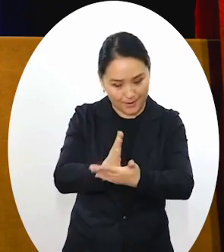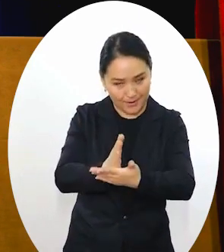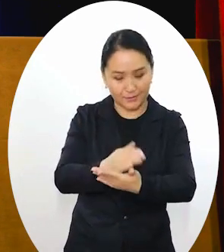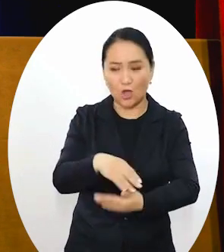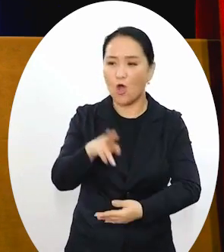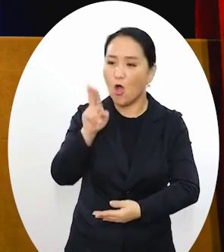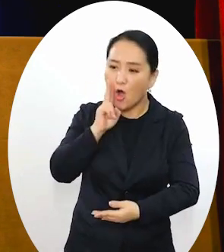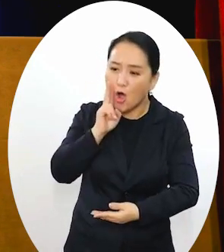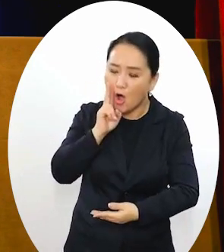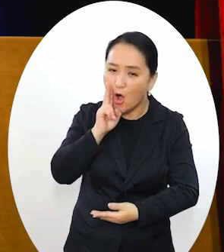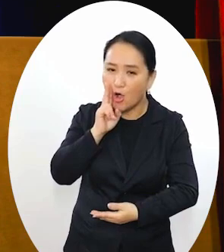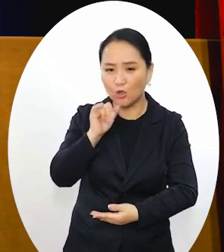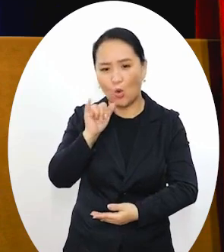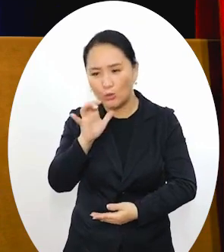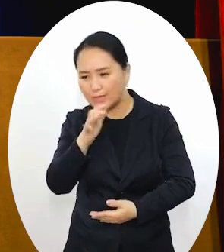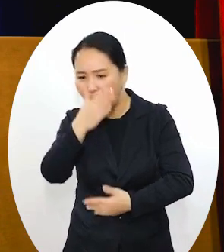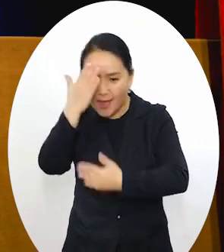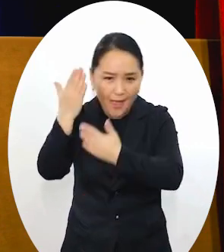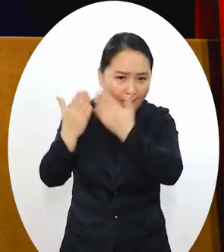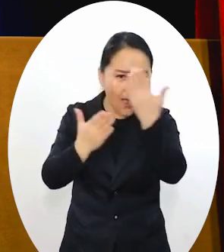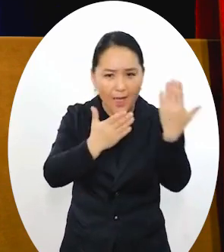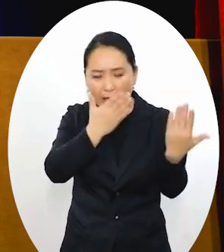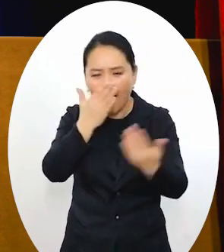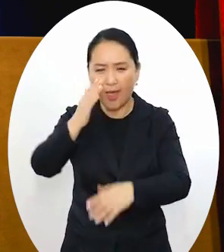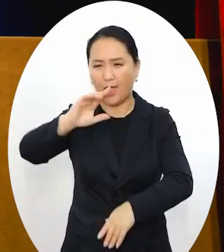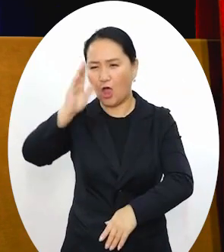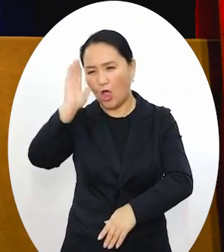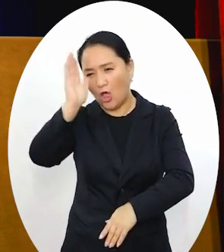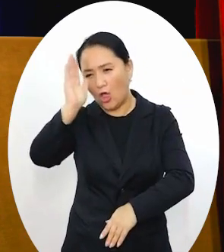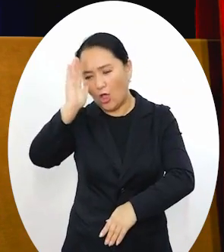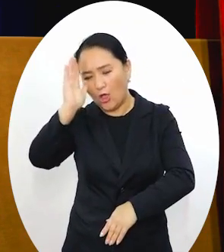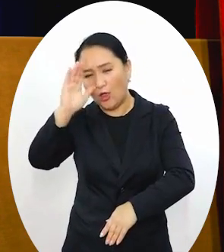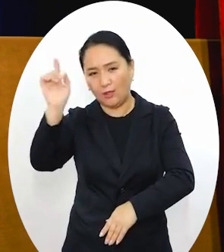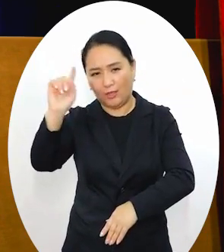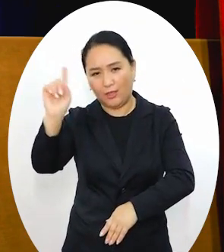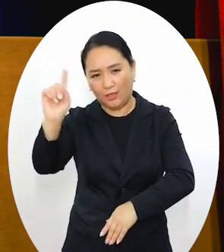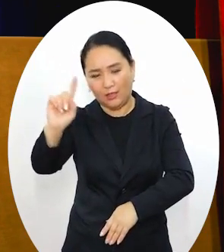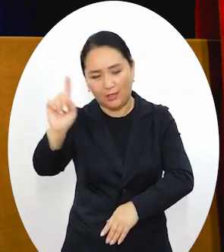Хоол унтаач энэ тэрэмгээр холын газраар явсаар энд ирчихлээ.